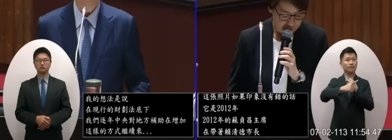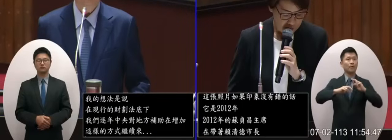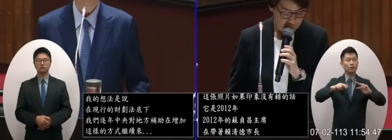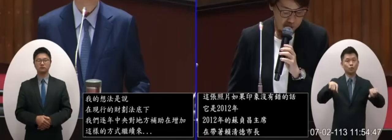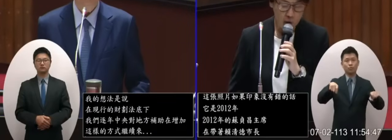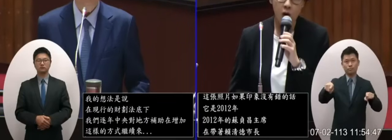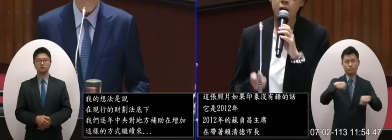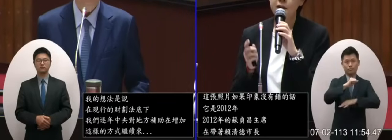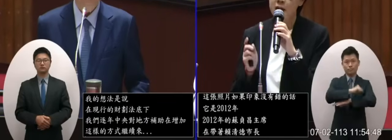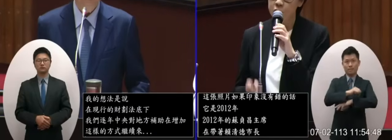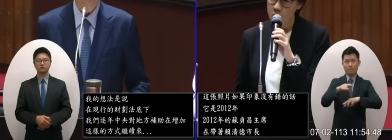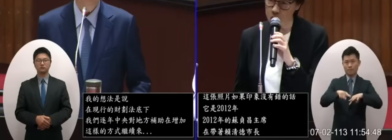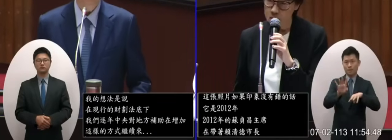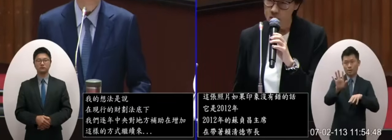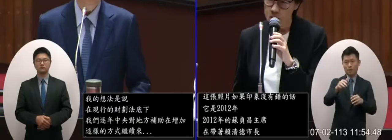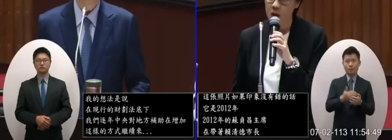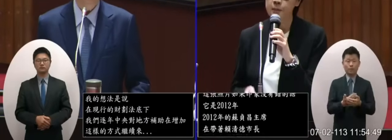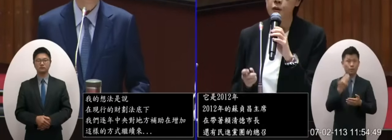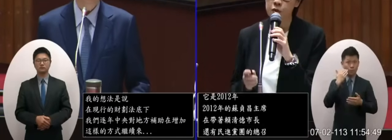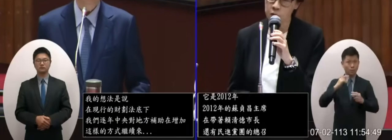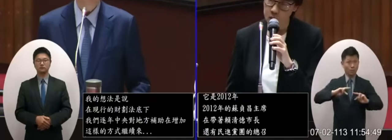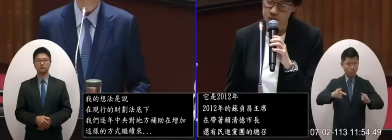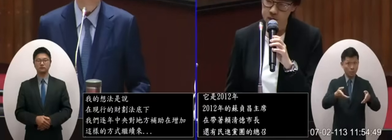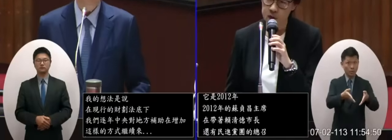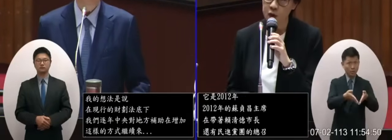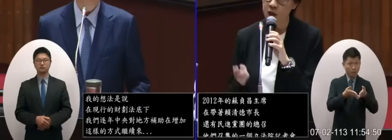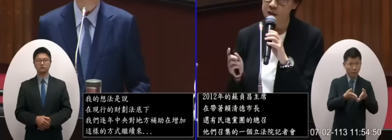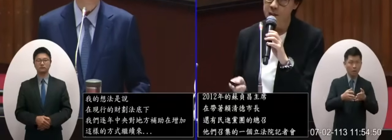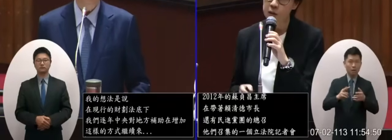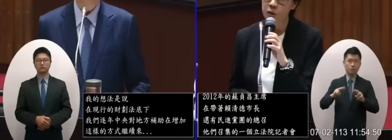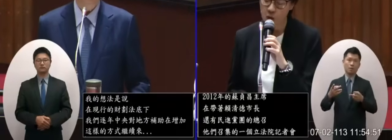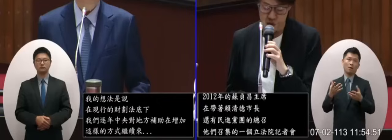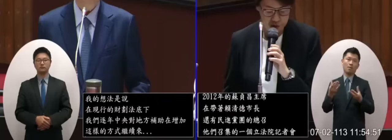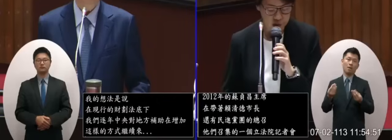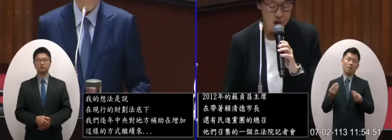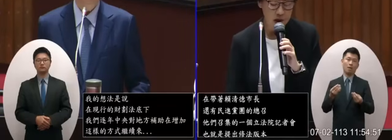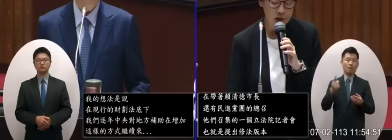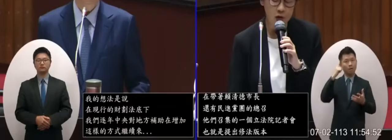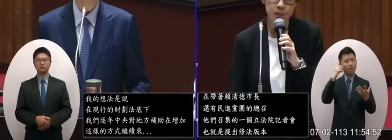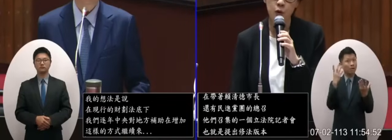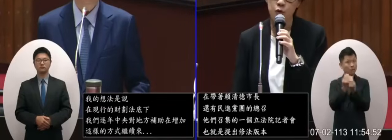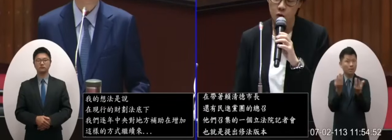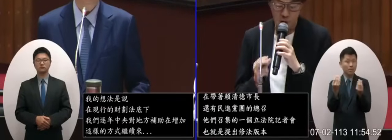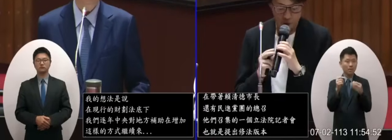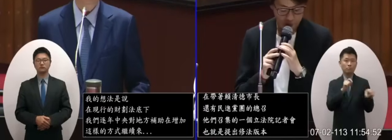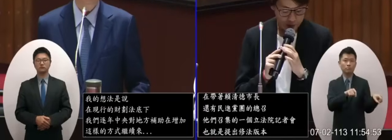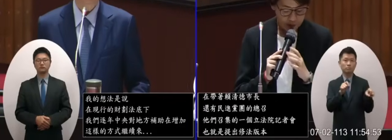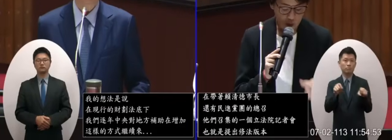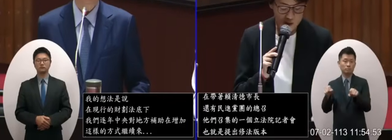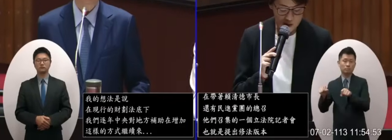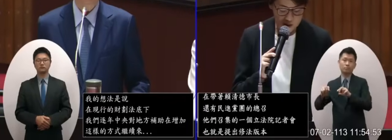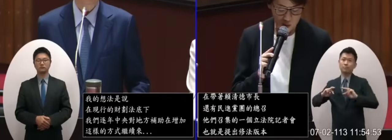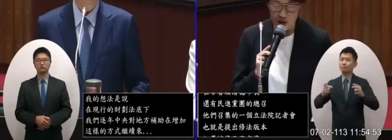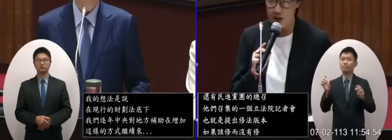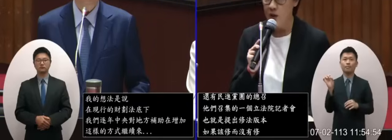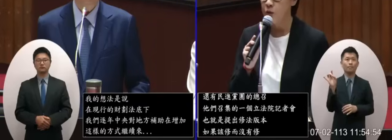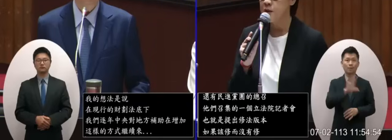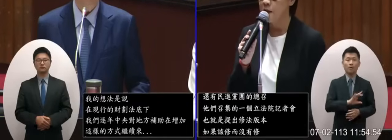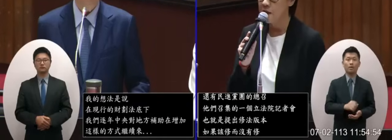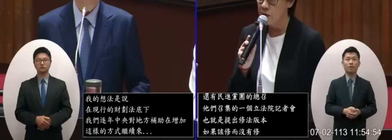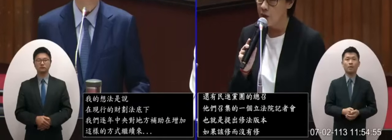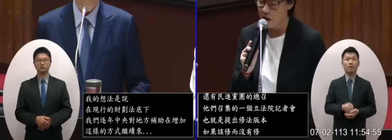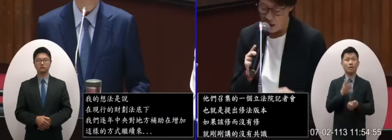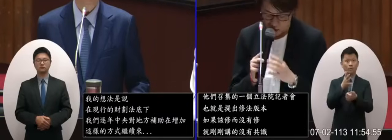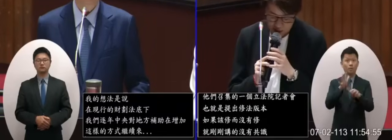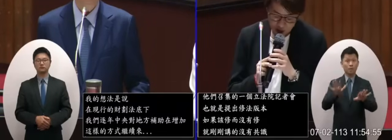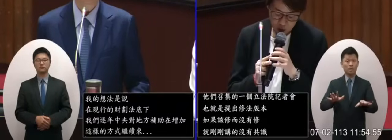本。如果该修而没有修，就刚刚讲没有共识，所以一直都没有修过。那我想请问一下，如果